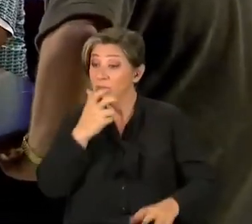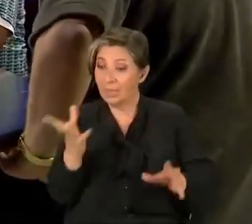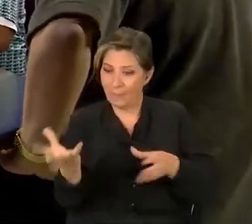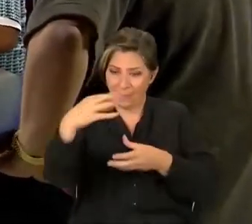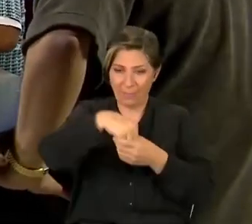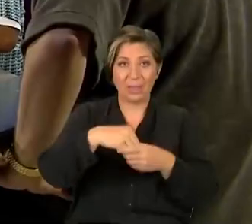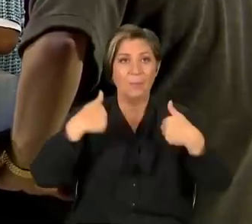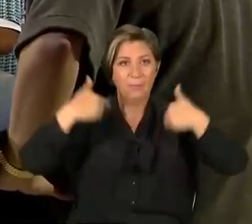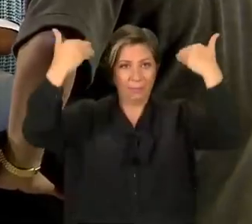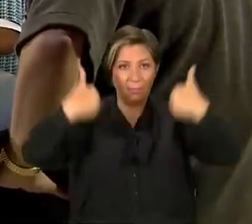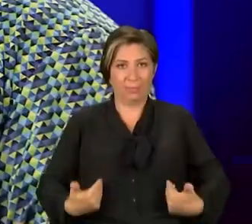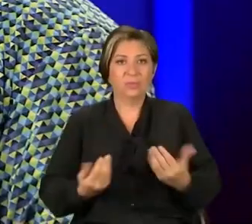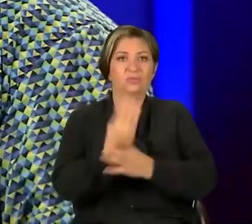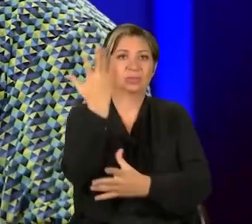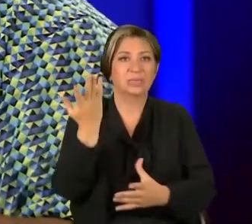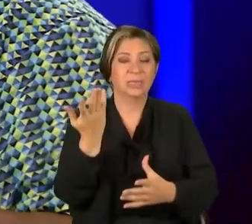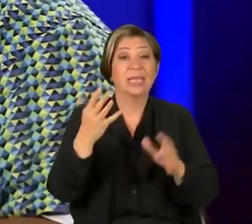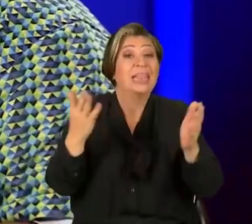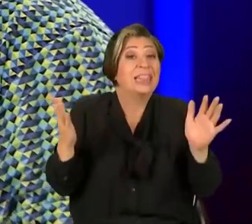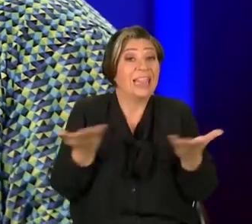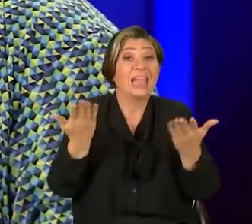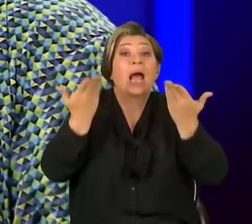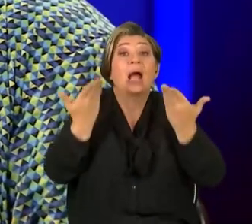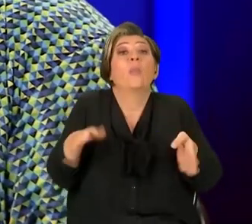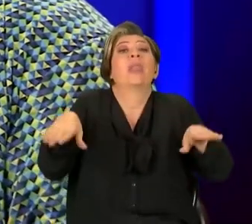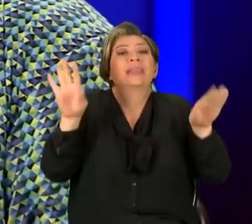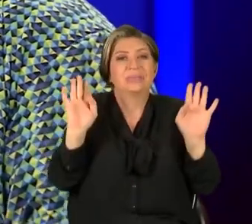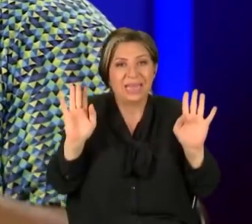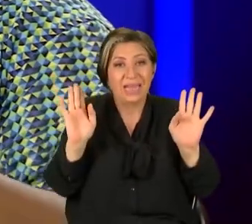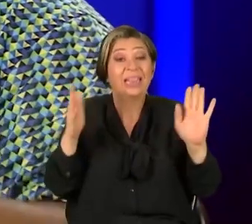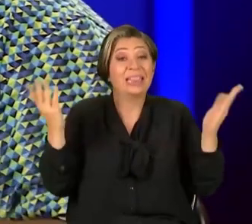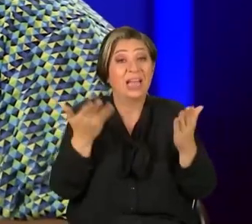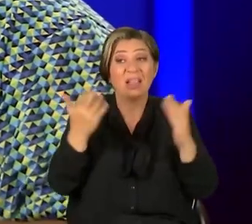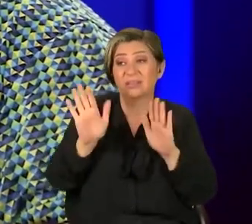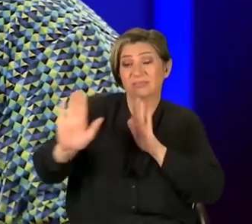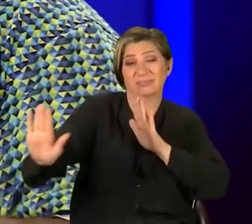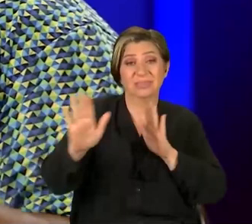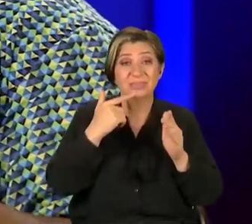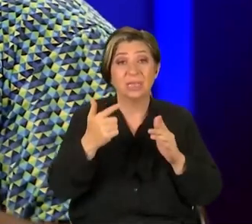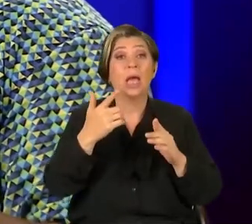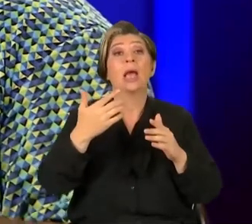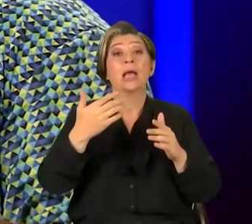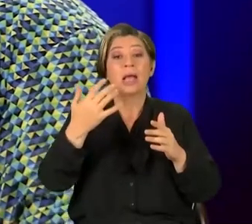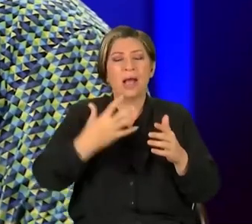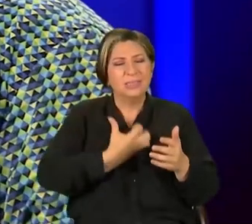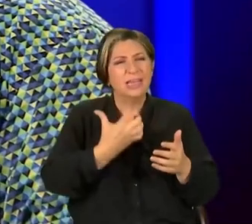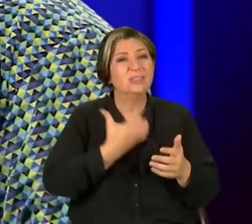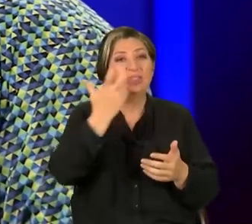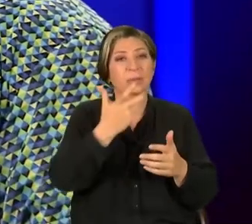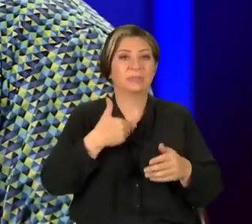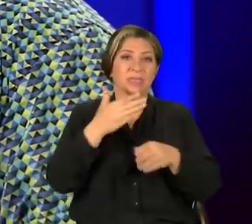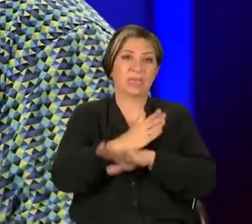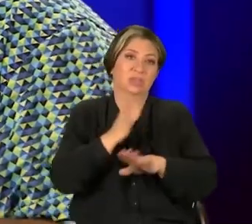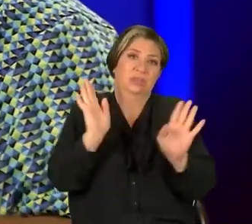Yener Çevik salonunda ortaya çıktı çünkü ne kadar da kabul etmeseler ne kadar da dışlasalar arabesk Bizim kendi gerçeğimiz